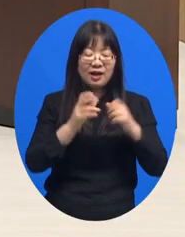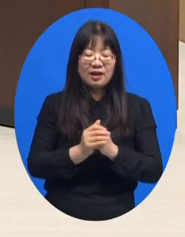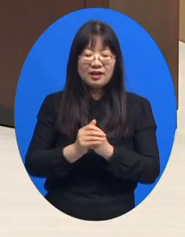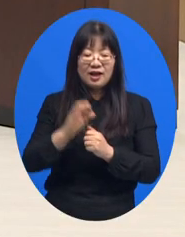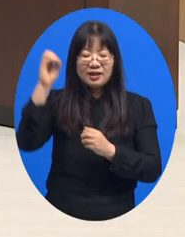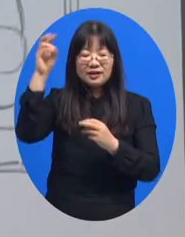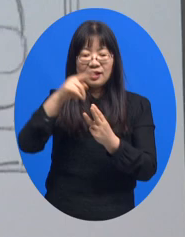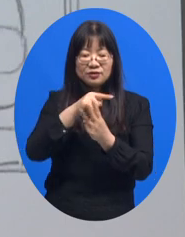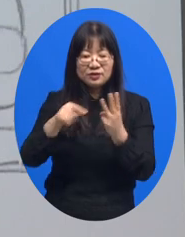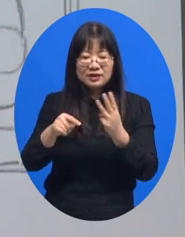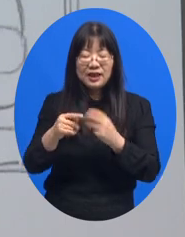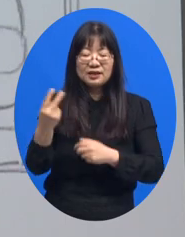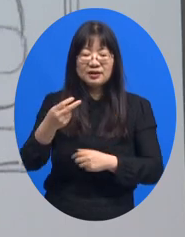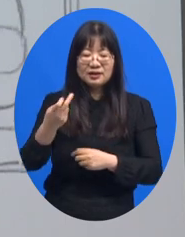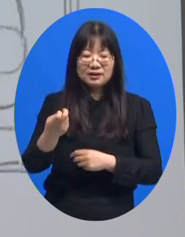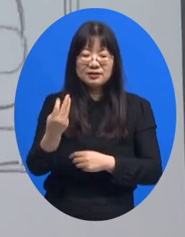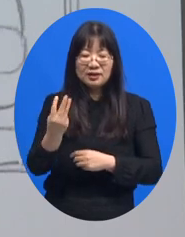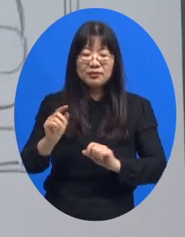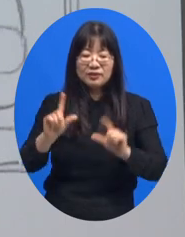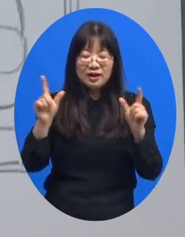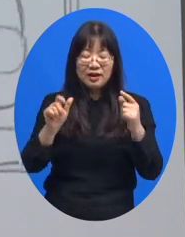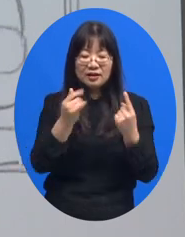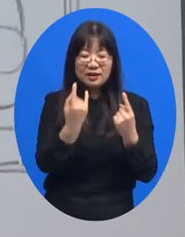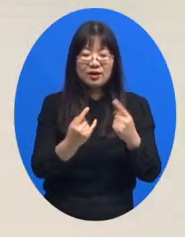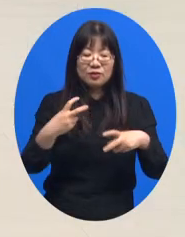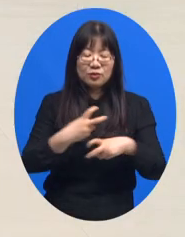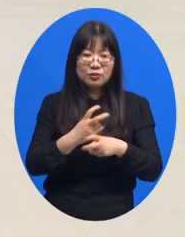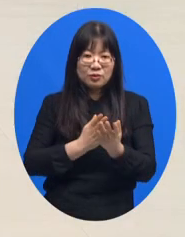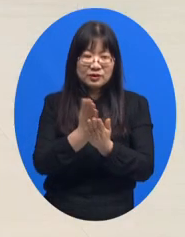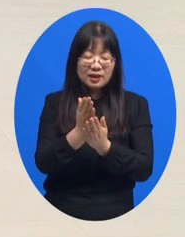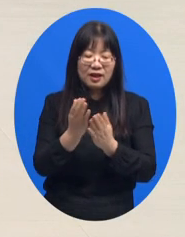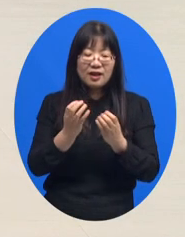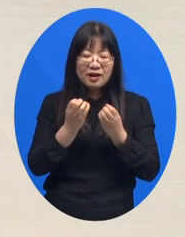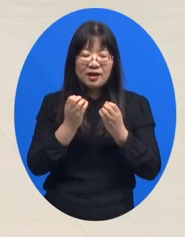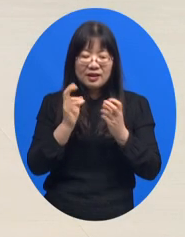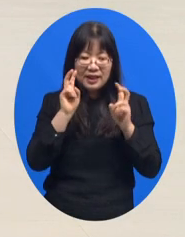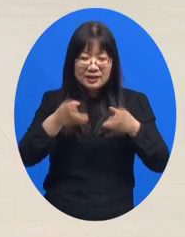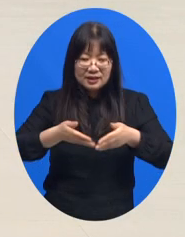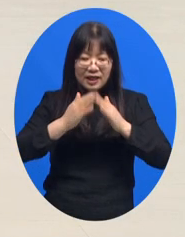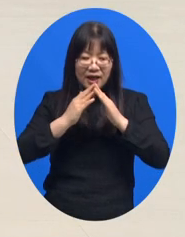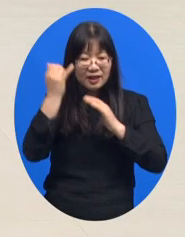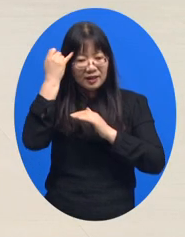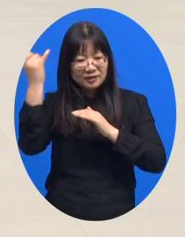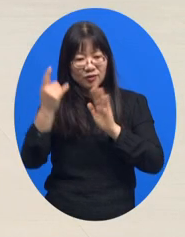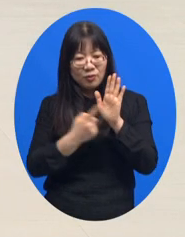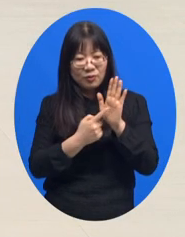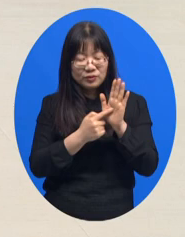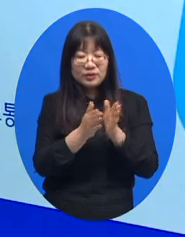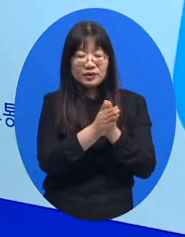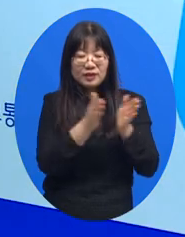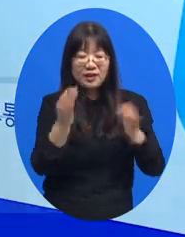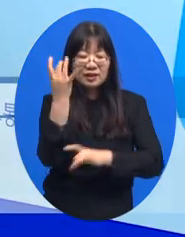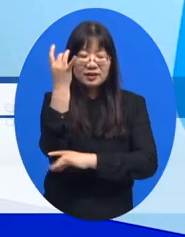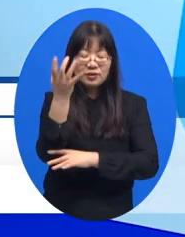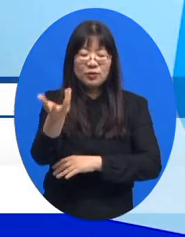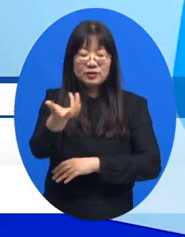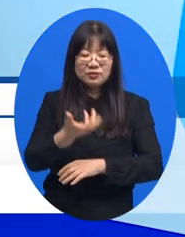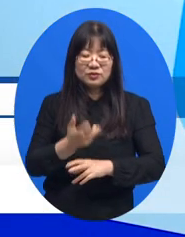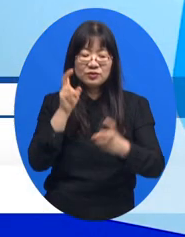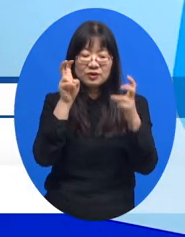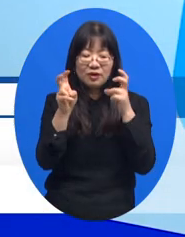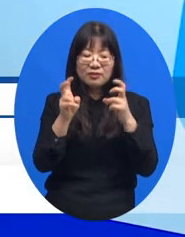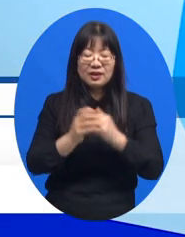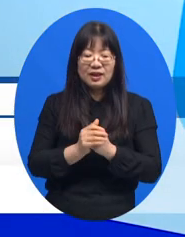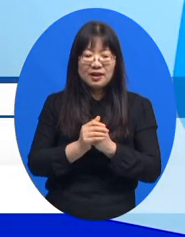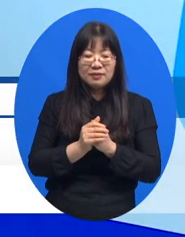경기교통공사와 양주시가 2023년 제1회 교통 분야 창업 아이디어 공모전을 실시한 겁니다. 기존 입주